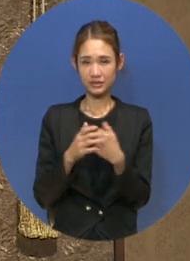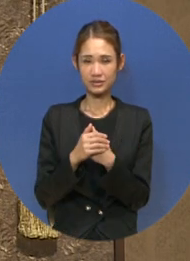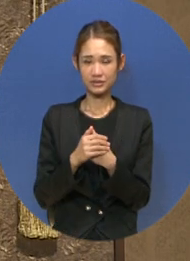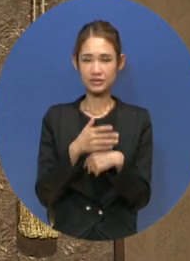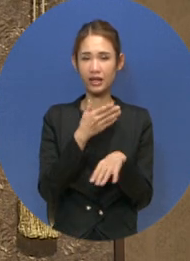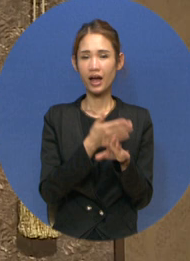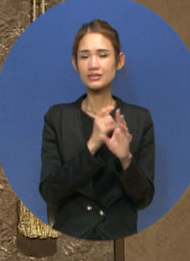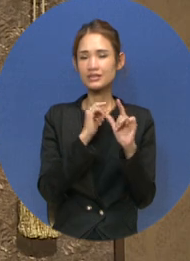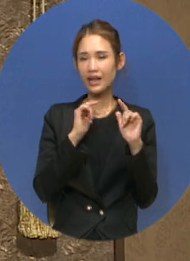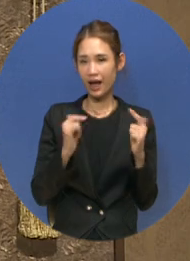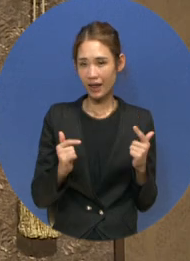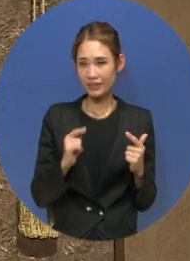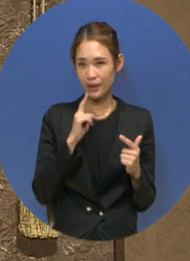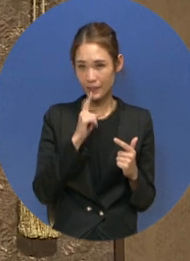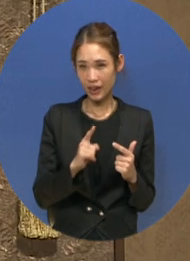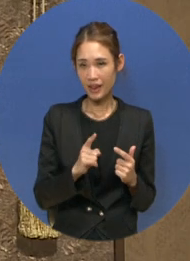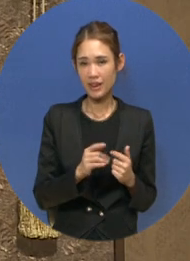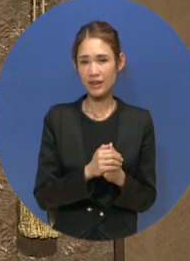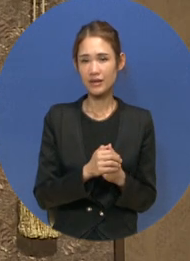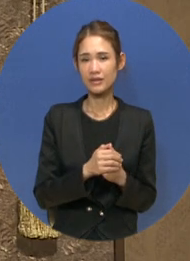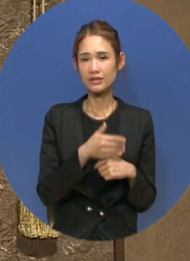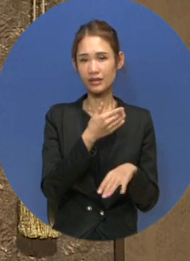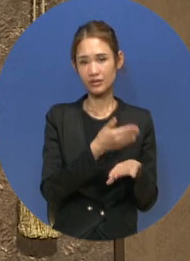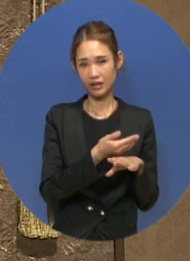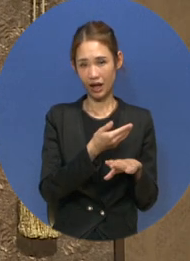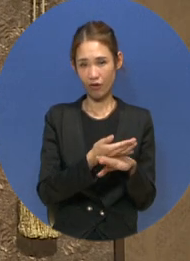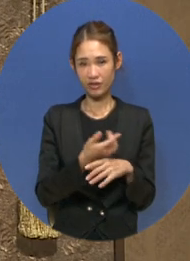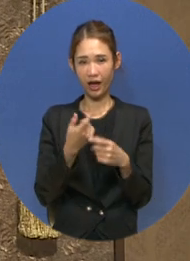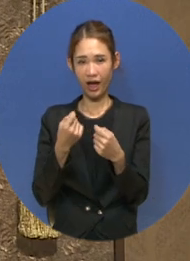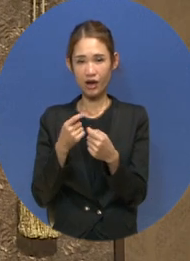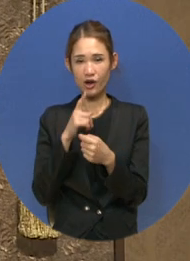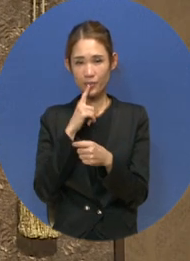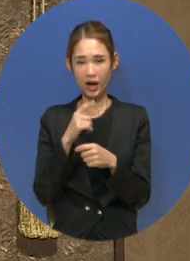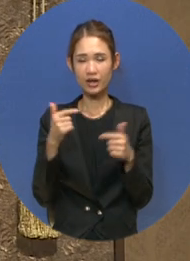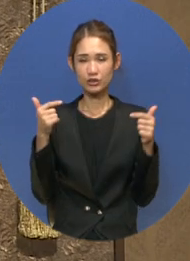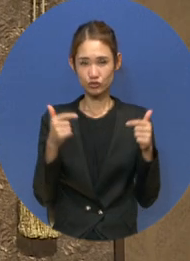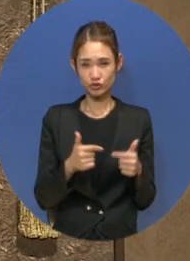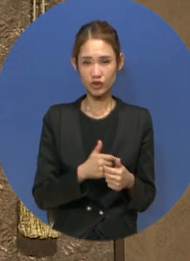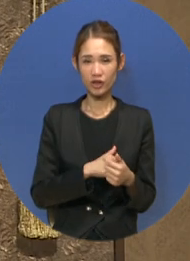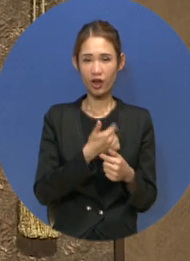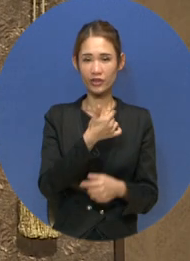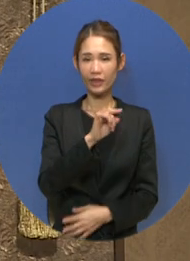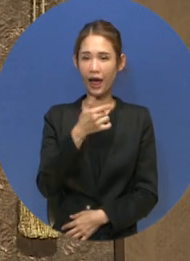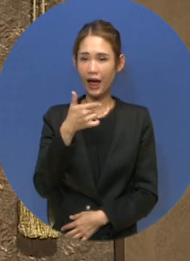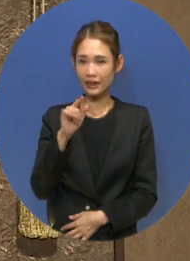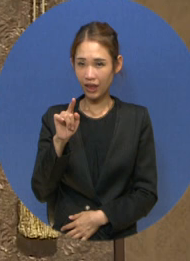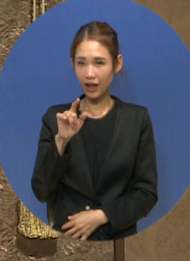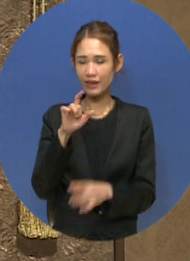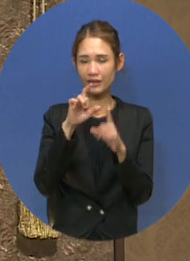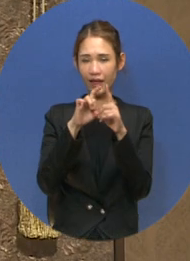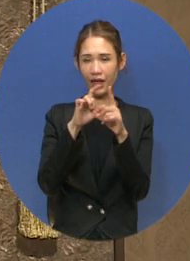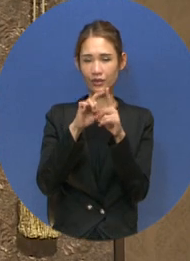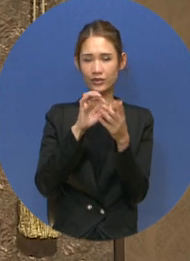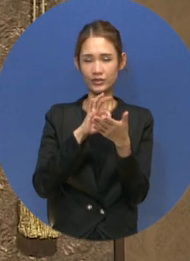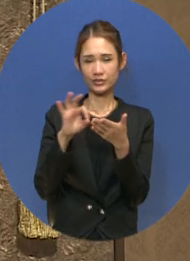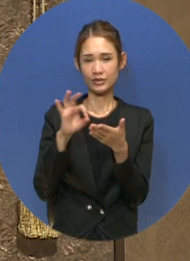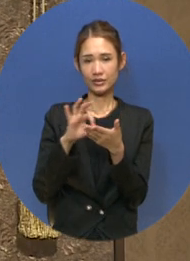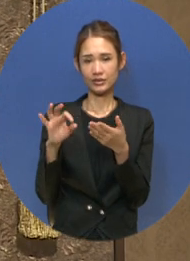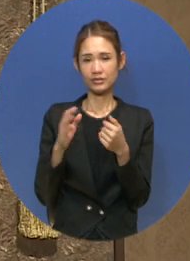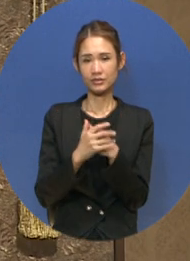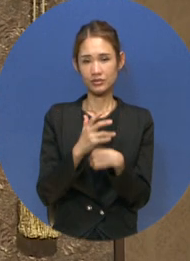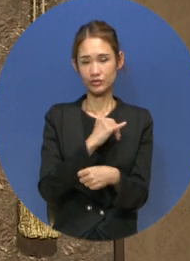다르지 않다. 그래서 다르거나 같거나를 줄여서 나나라는 부분으로 표현을 했고요. 네.